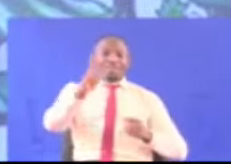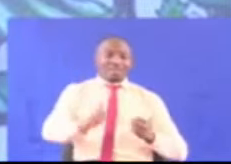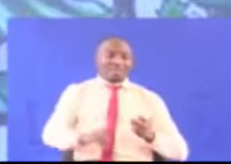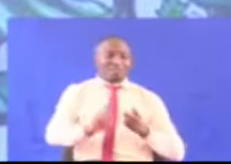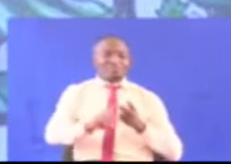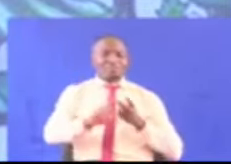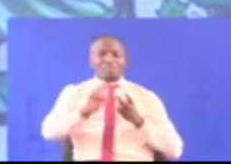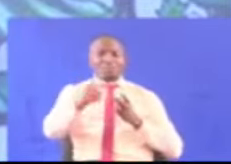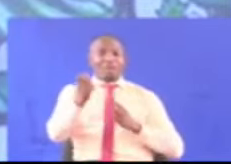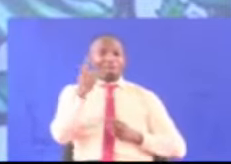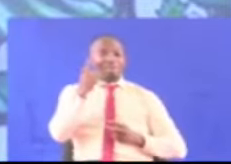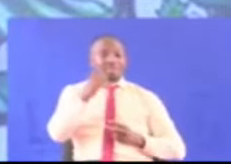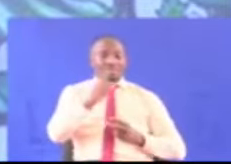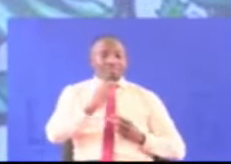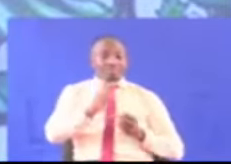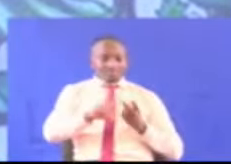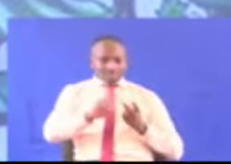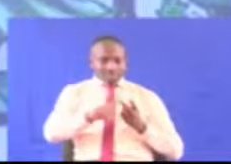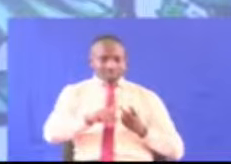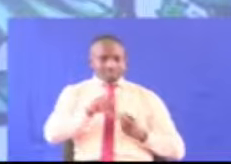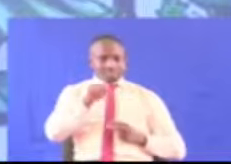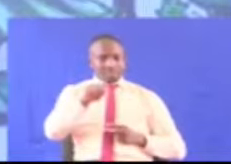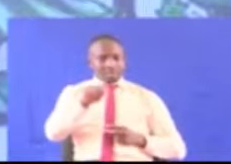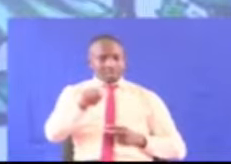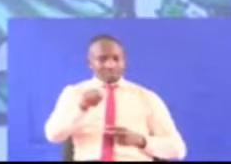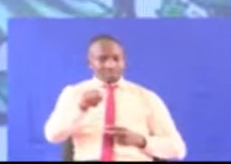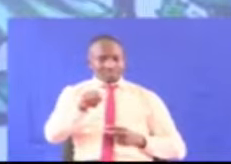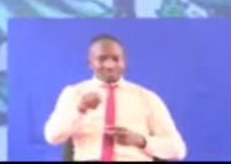Alafu kuna Mbeya DC. Hawa